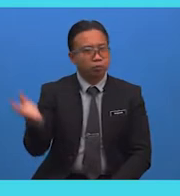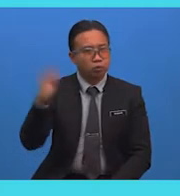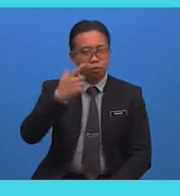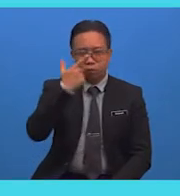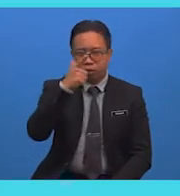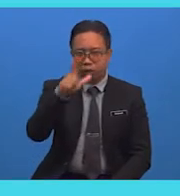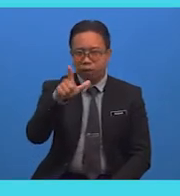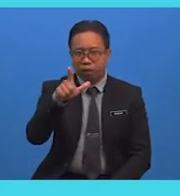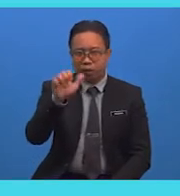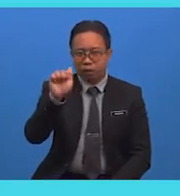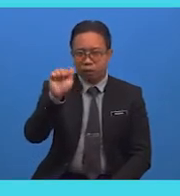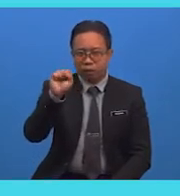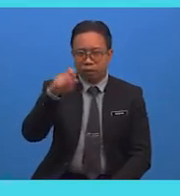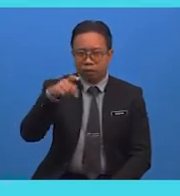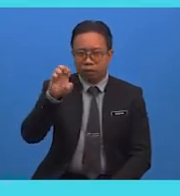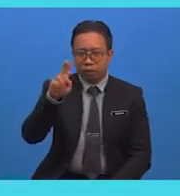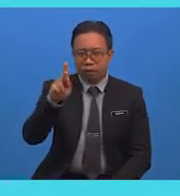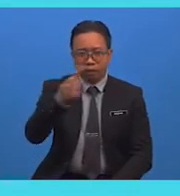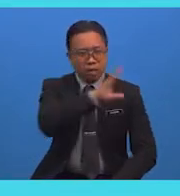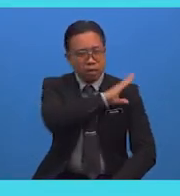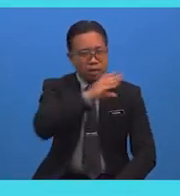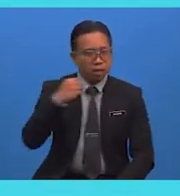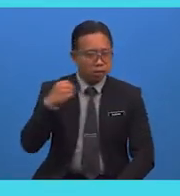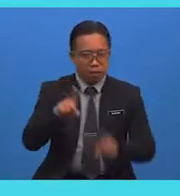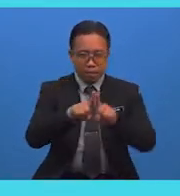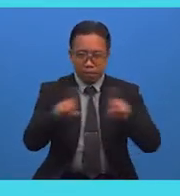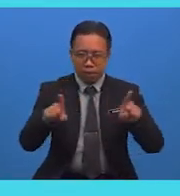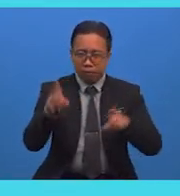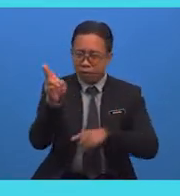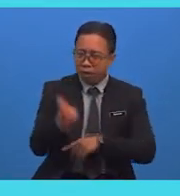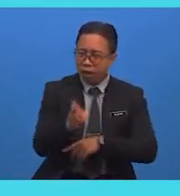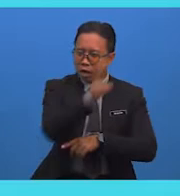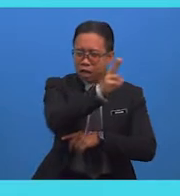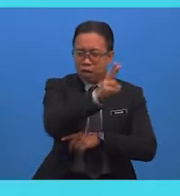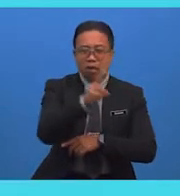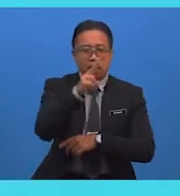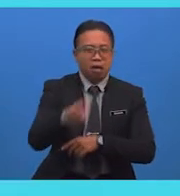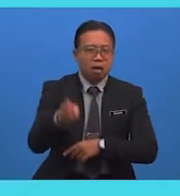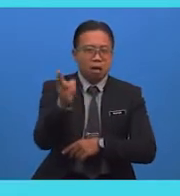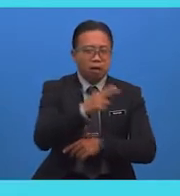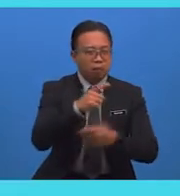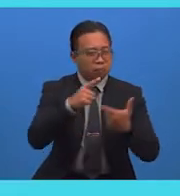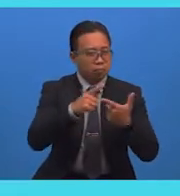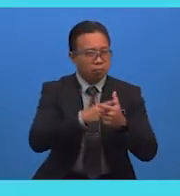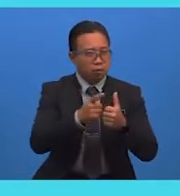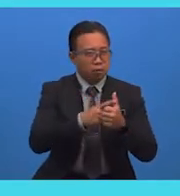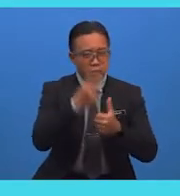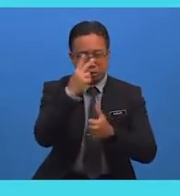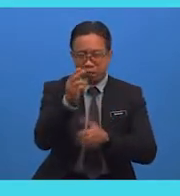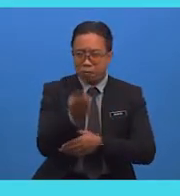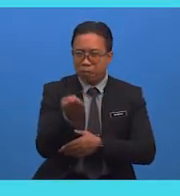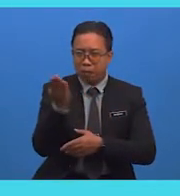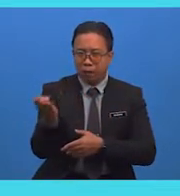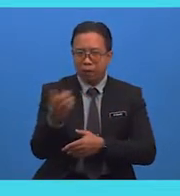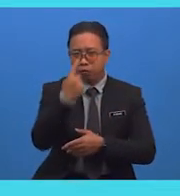lihat setiap aspek dan perbezaan halal dan haramnya. Pertama, kita lihat dari aspek